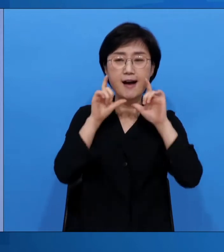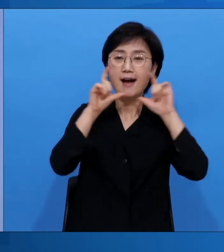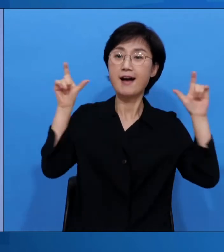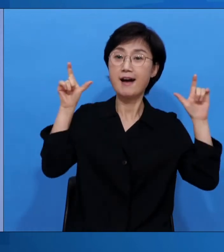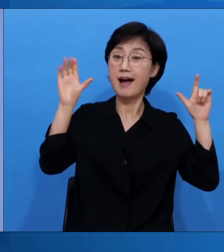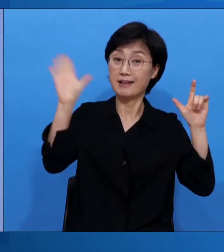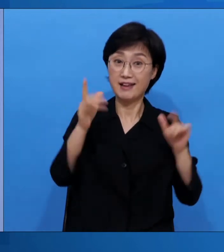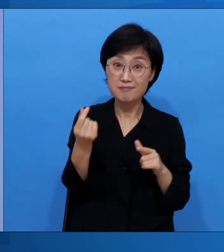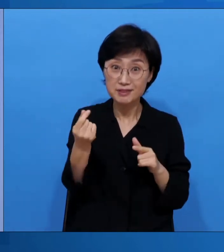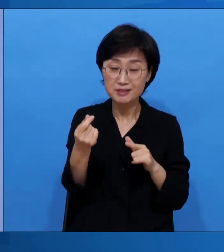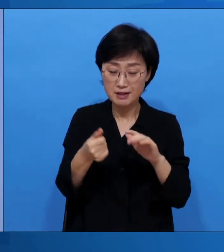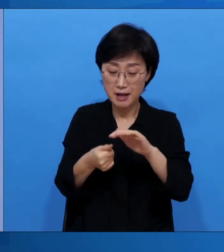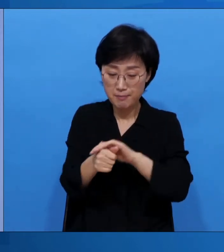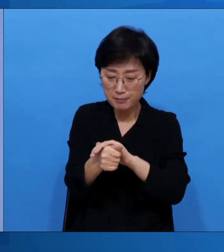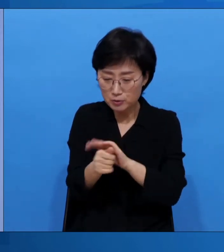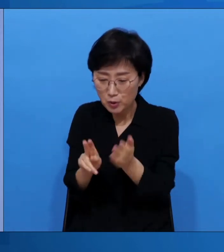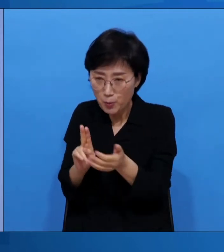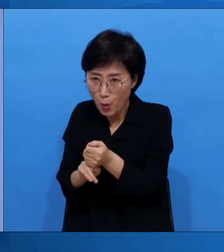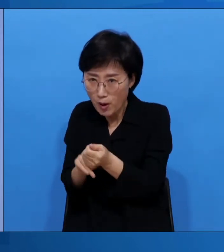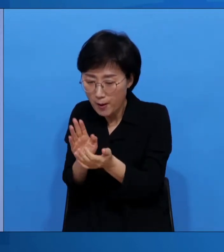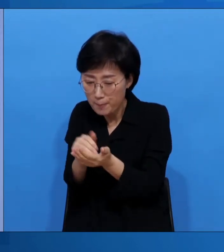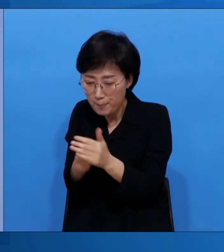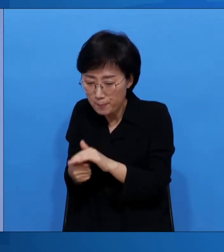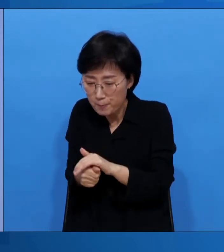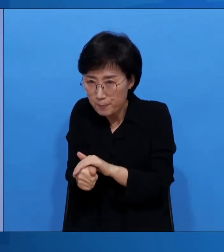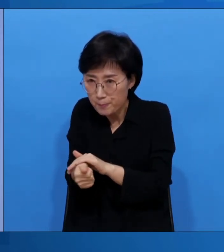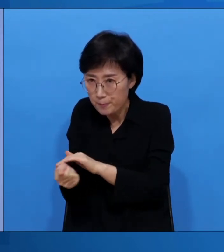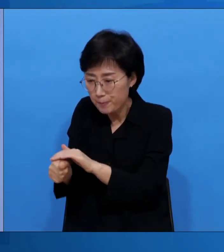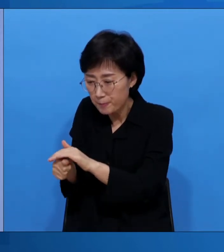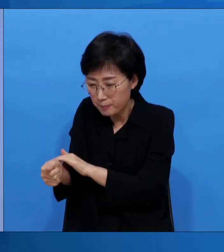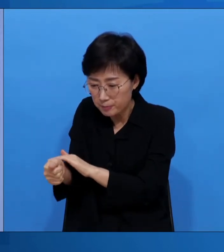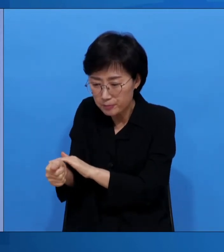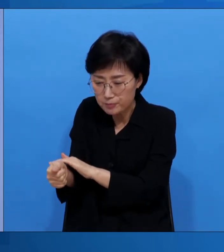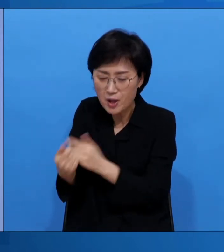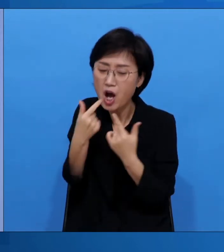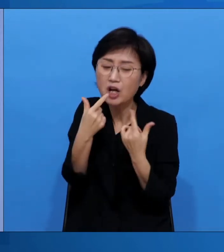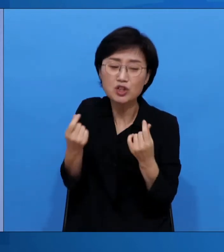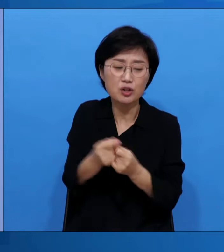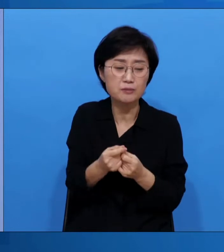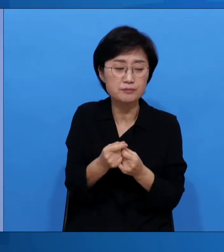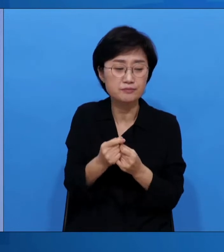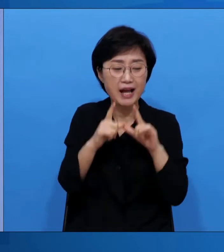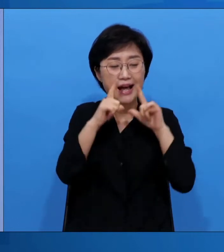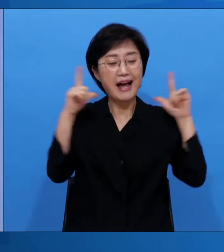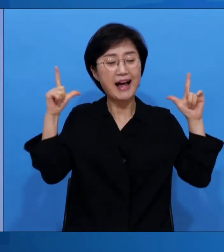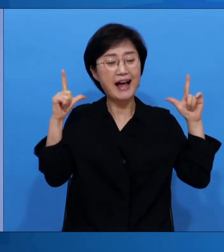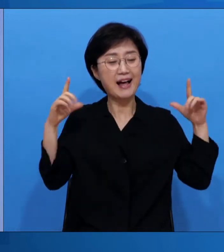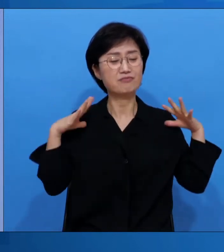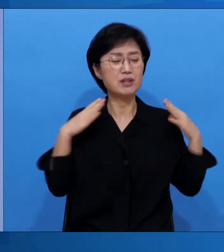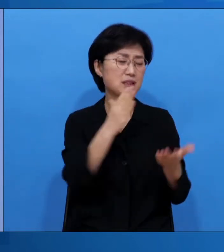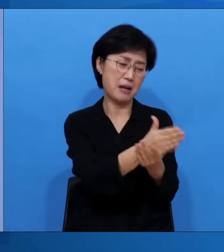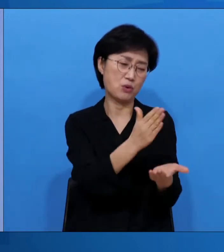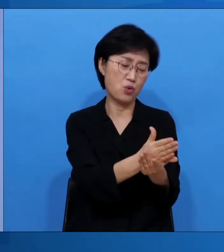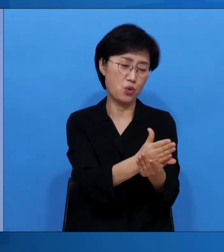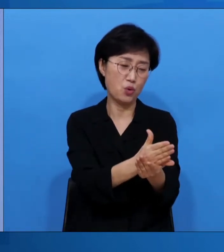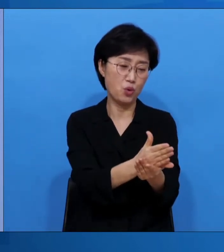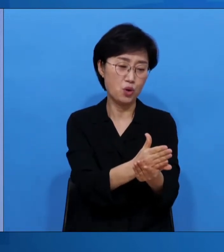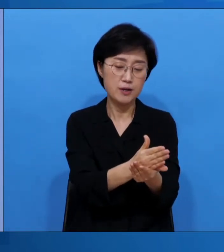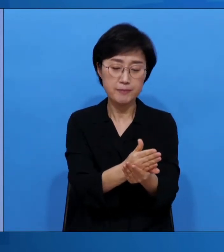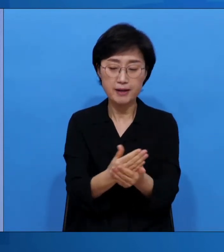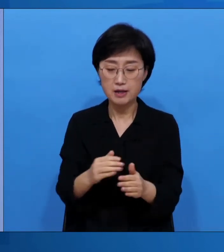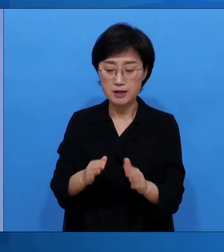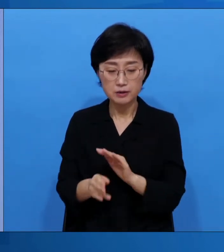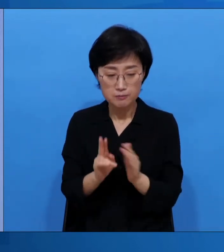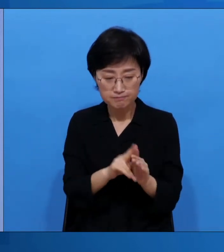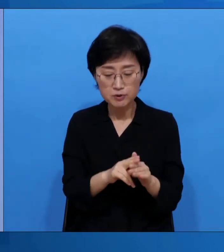예, 그렇듯이 너무 나타나지 말고 뱀같이 지혜롭게 하고 비둘기처럼 깨끗하게 해라. So it's saying, be wise like these serpents because they go